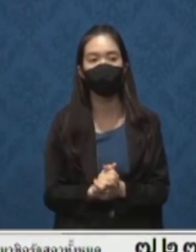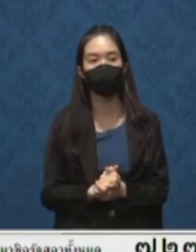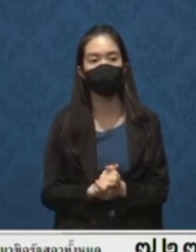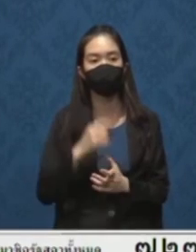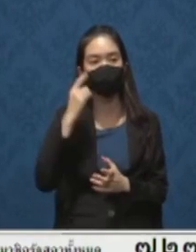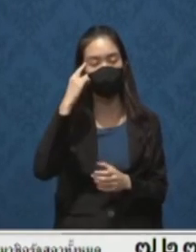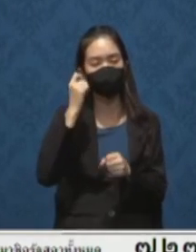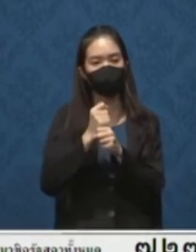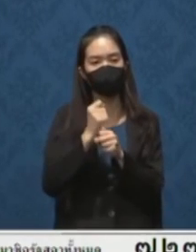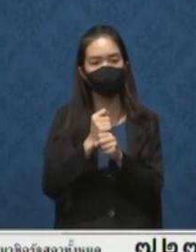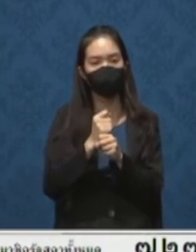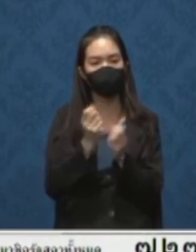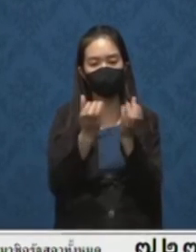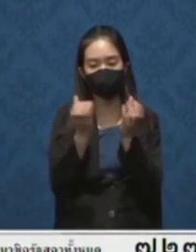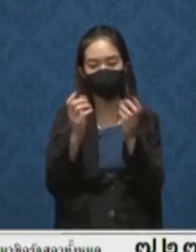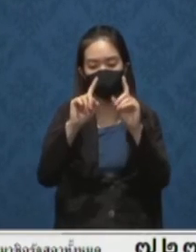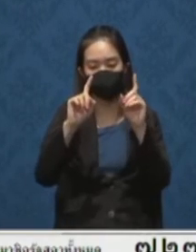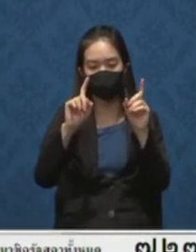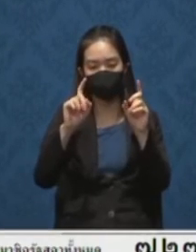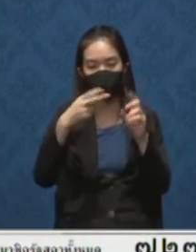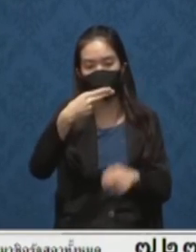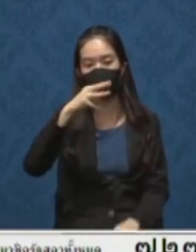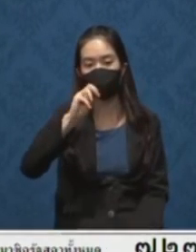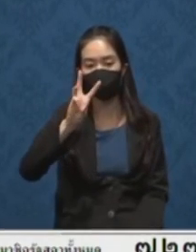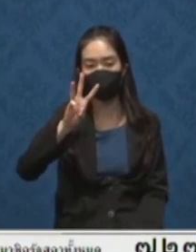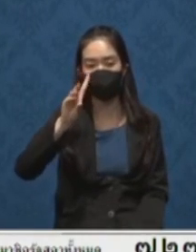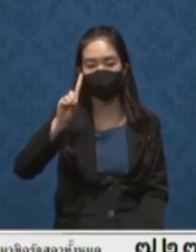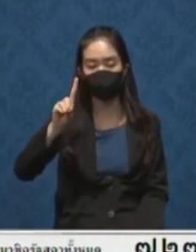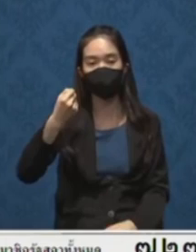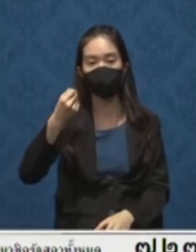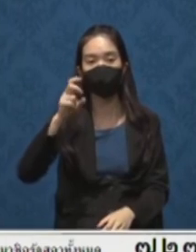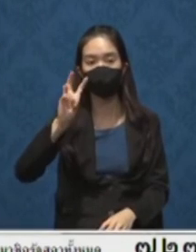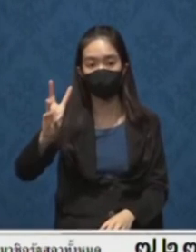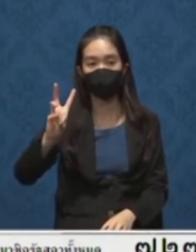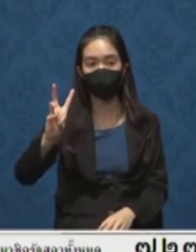ิ ช ้ บท เฉพาะ การใน หมวด 16 การ ปฏิ รป ประเทศ นั้ับ